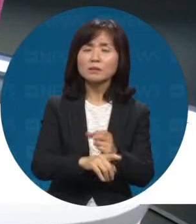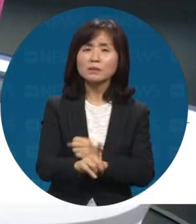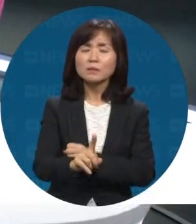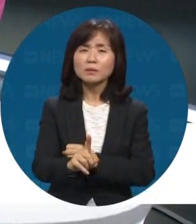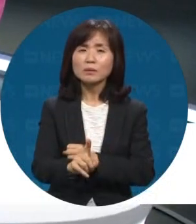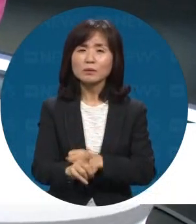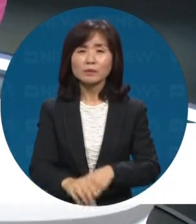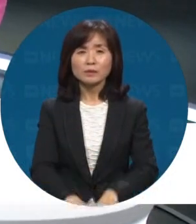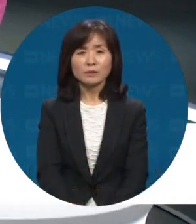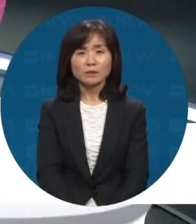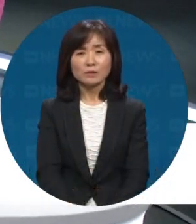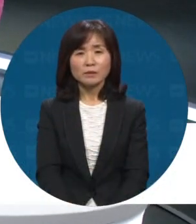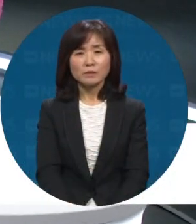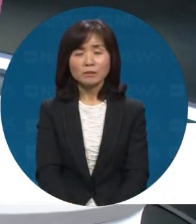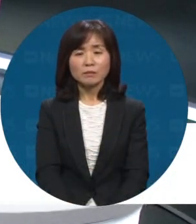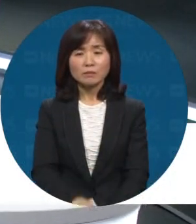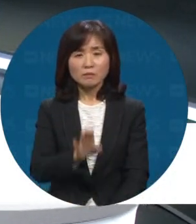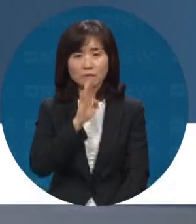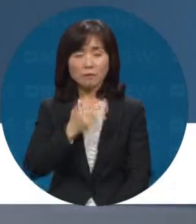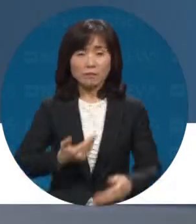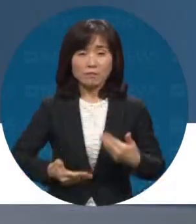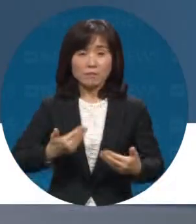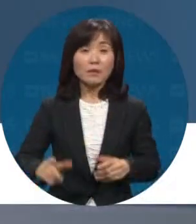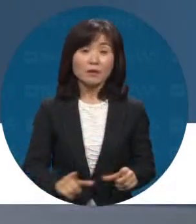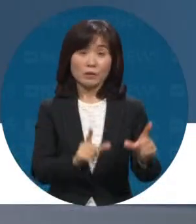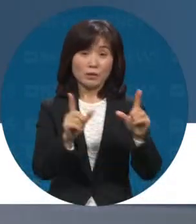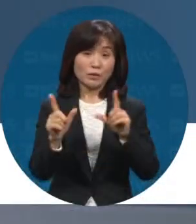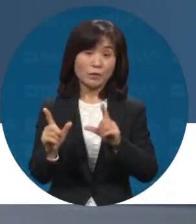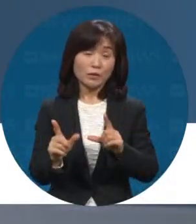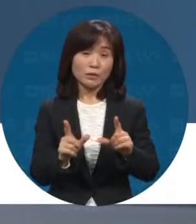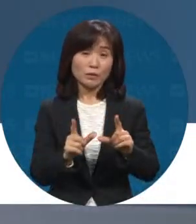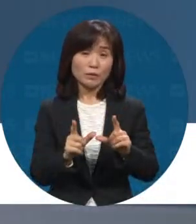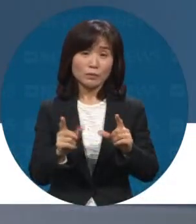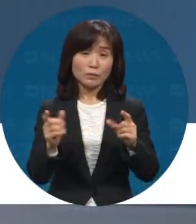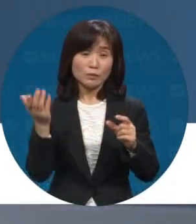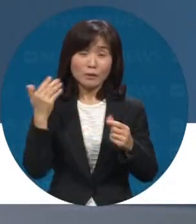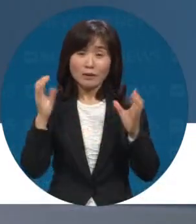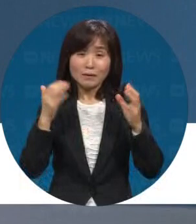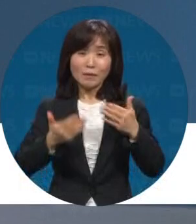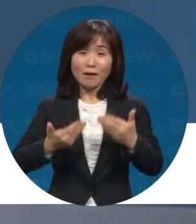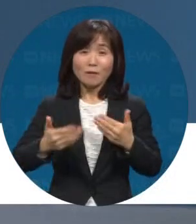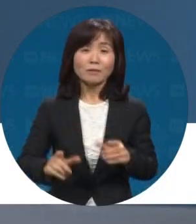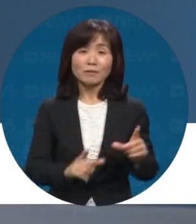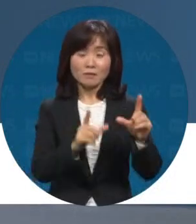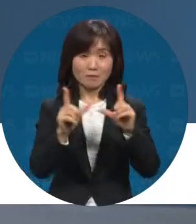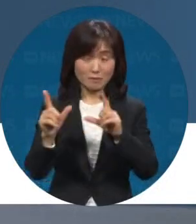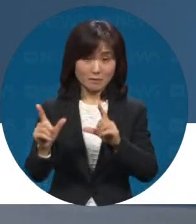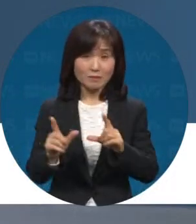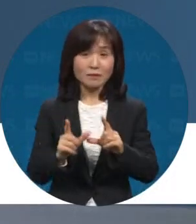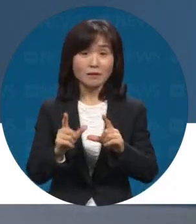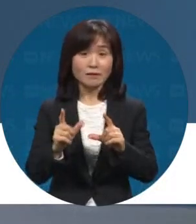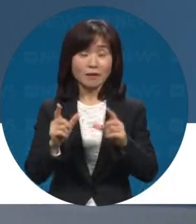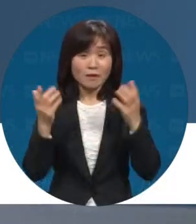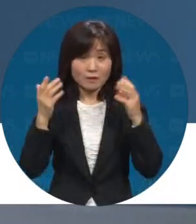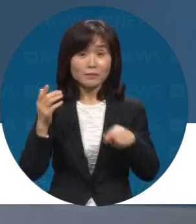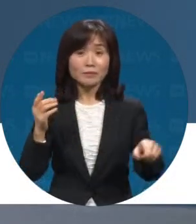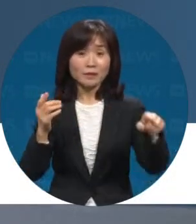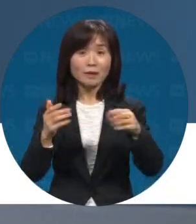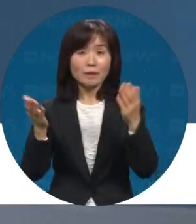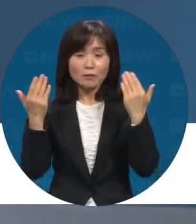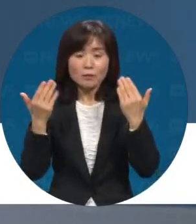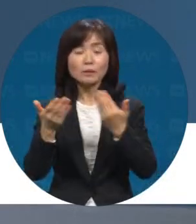있을까요 정말 바쁘게 살아가잖아요 요즘에 아이들이 정말 바쁜 요즘에 우리 아이들에게 학교